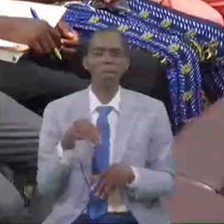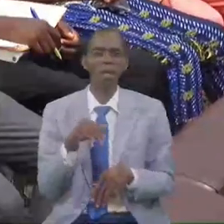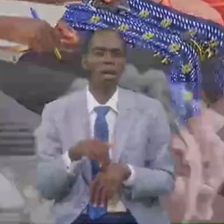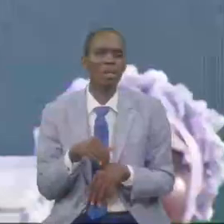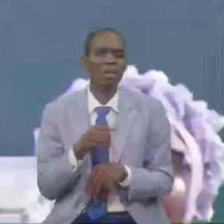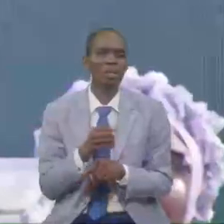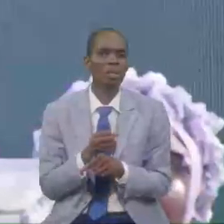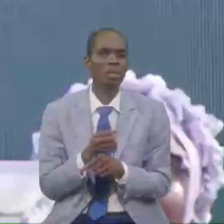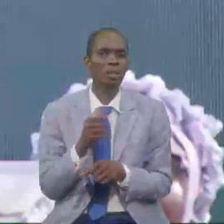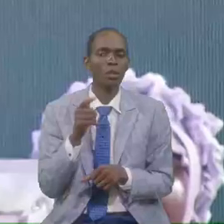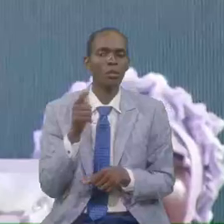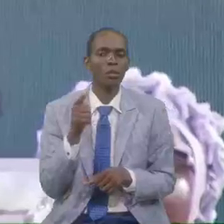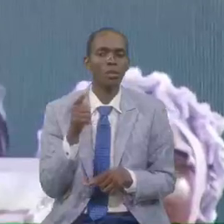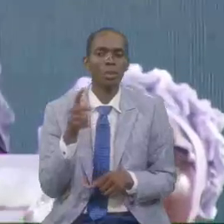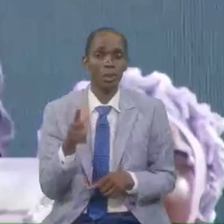ans,